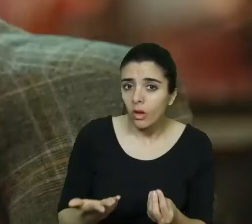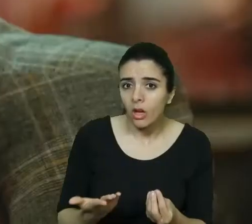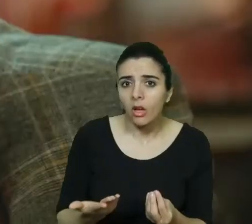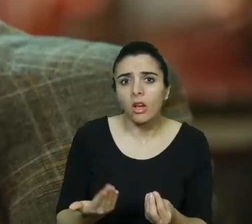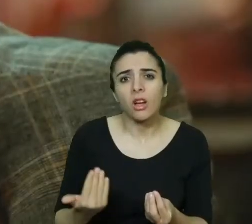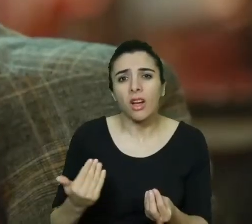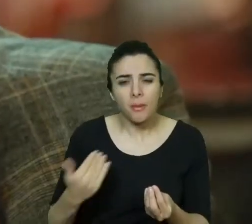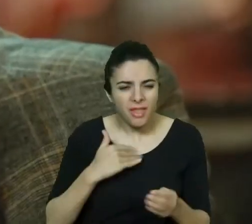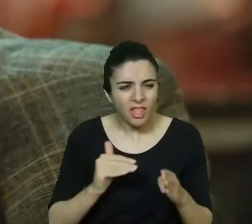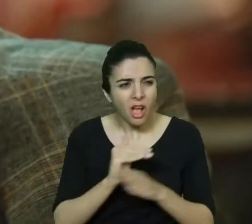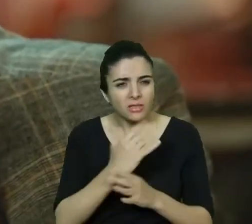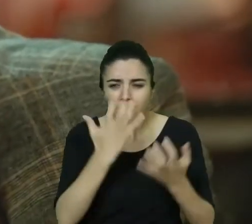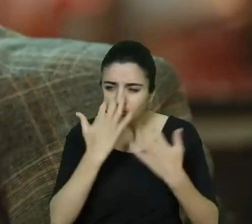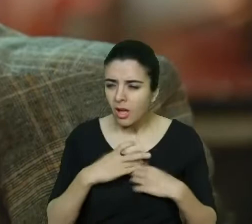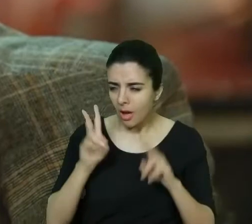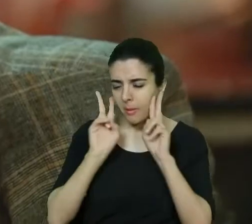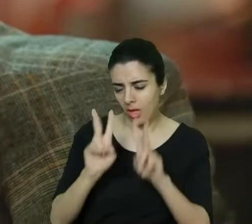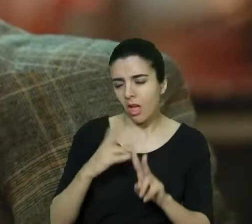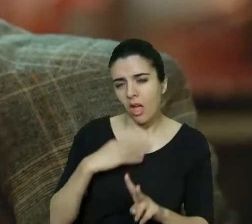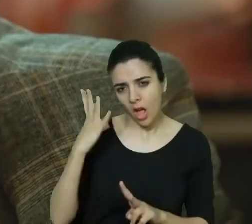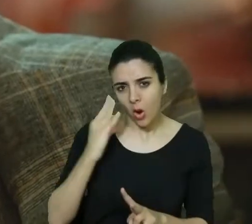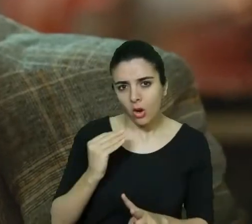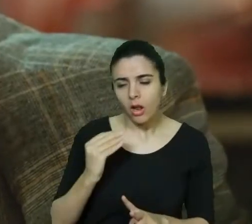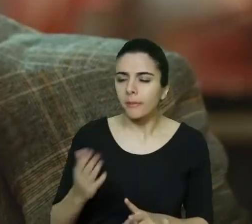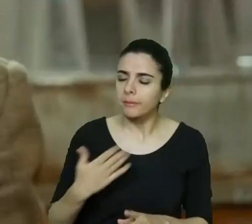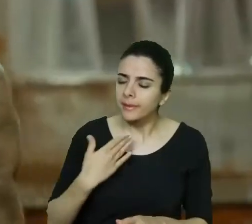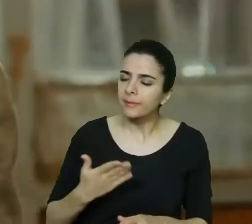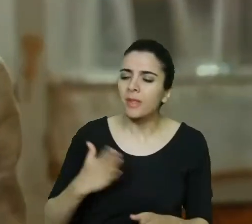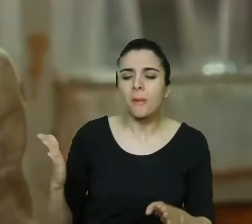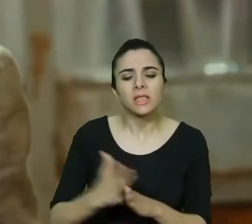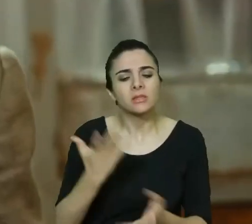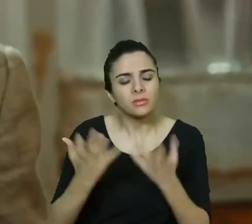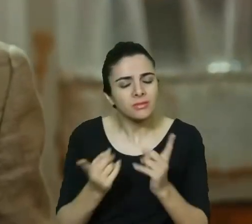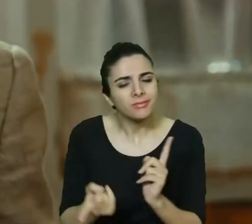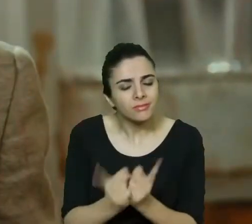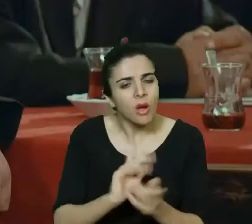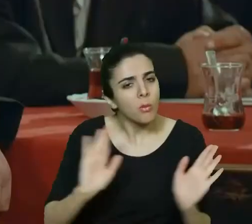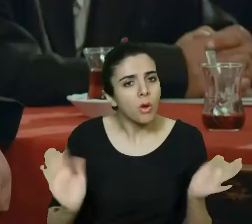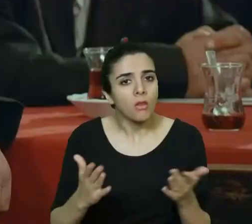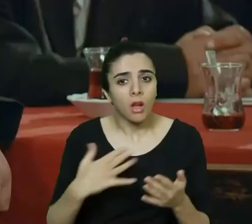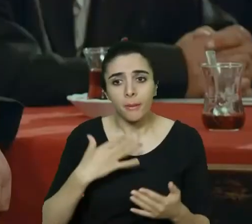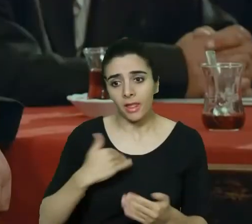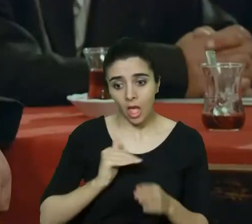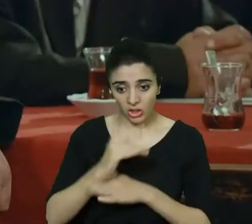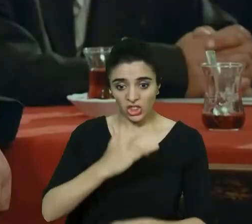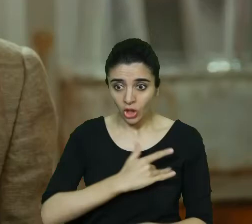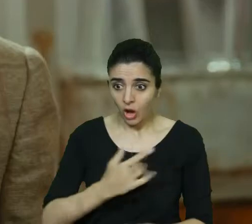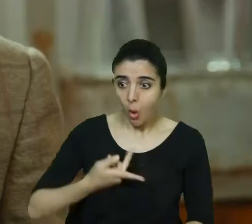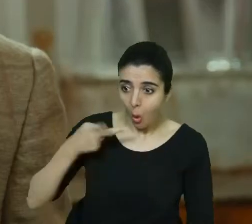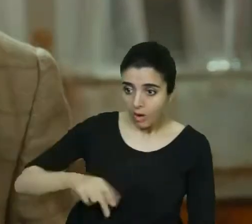Bize reva gördükleri ortada. Malımıza eyvallah dedik. Şimdi de canımızın peşine